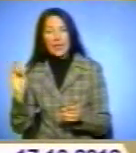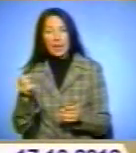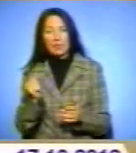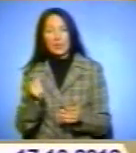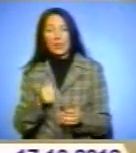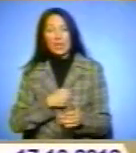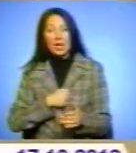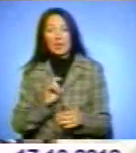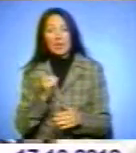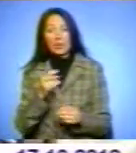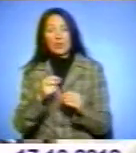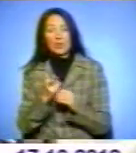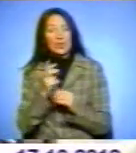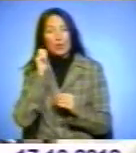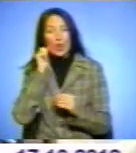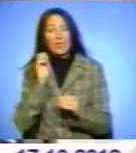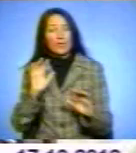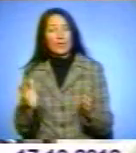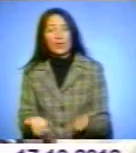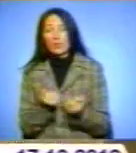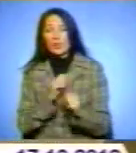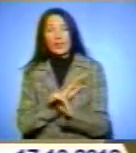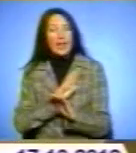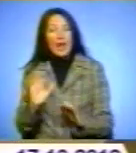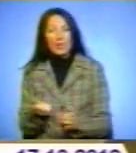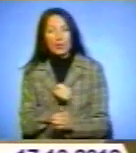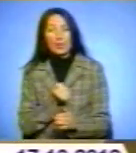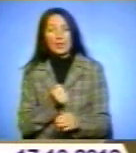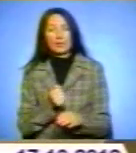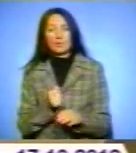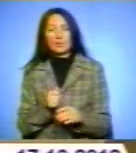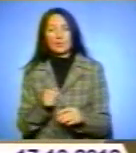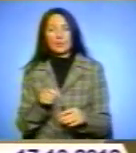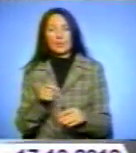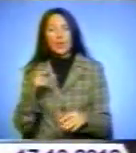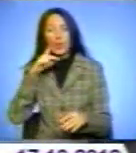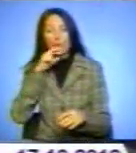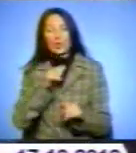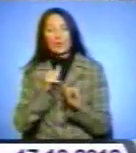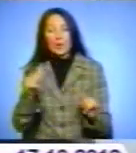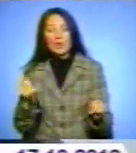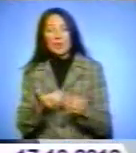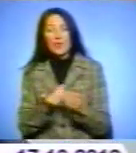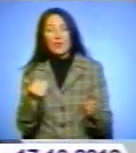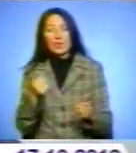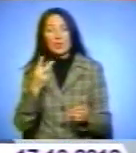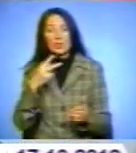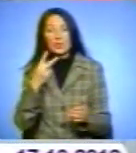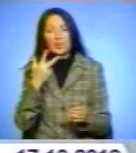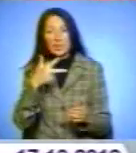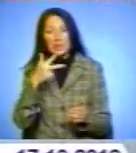жаль, дитину 12 років врятувати не вдалося. Симптоми отруєнь розвиваються в діапазоні від 30 хвилин до 24